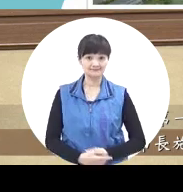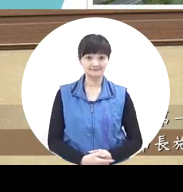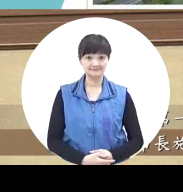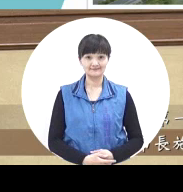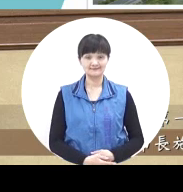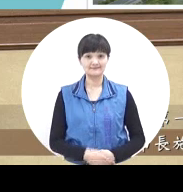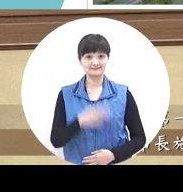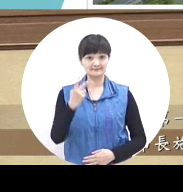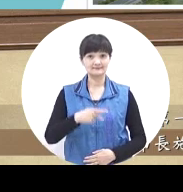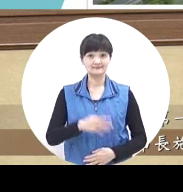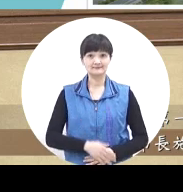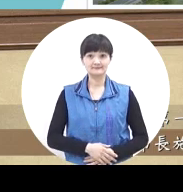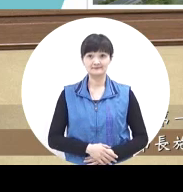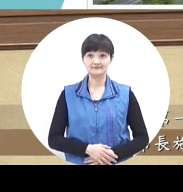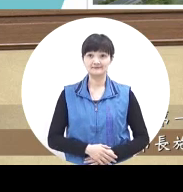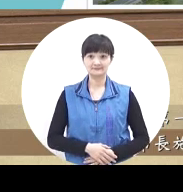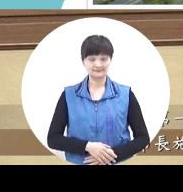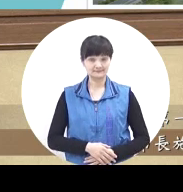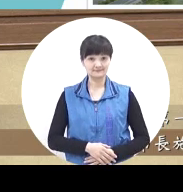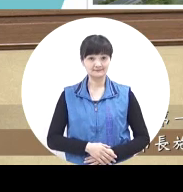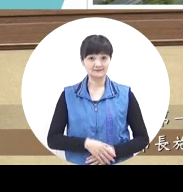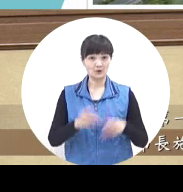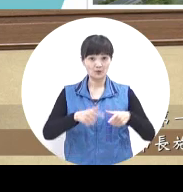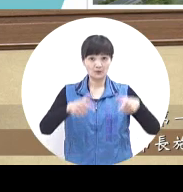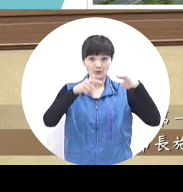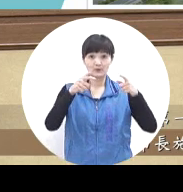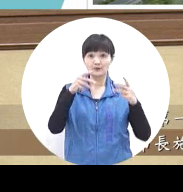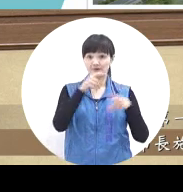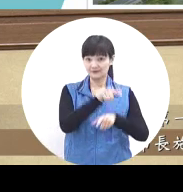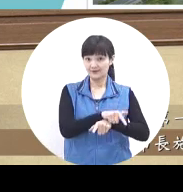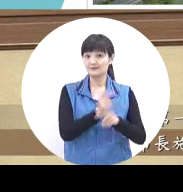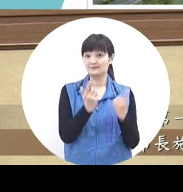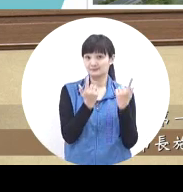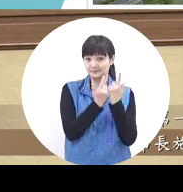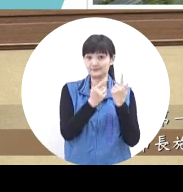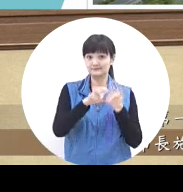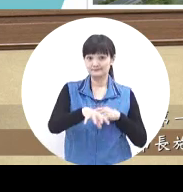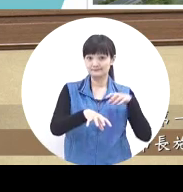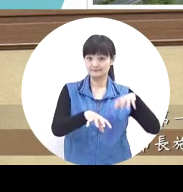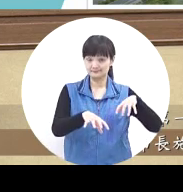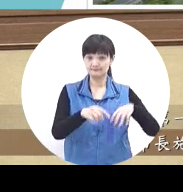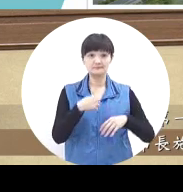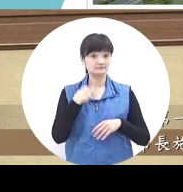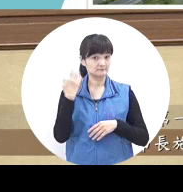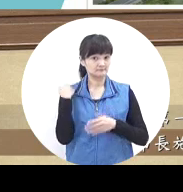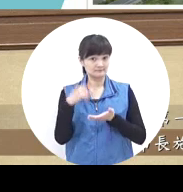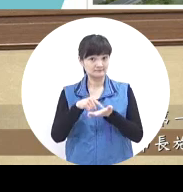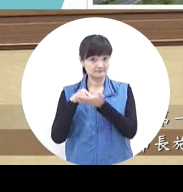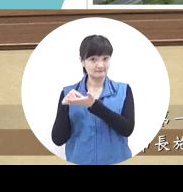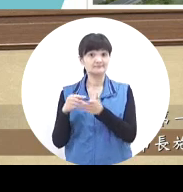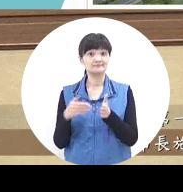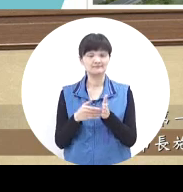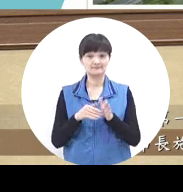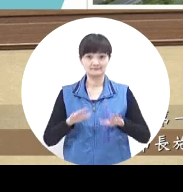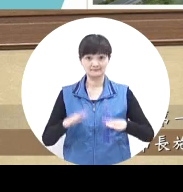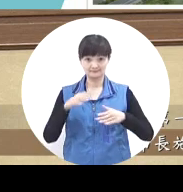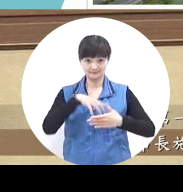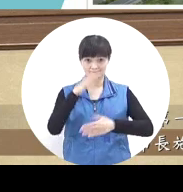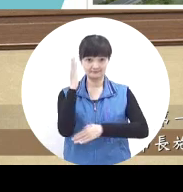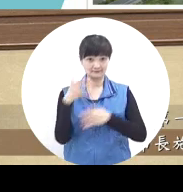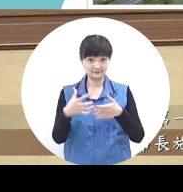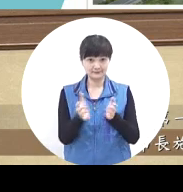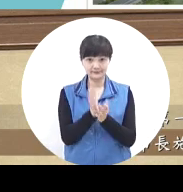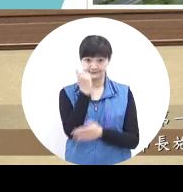那如南如北，那七月份经过市都委会通过以后，现在在内政部在审议当